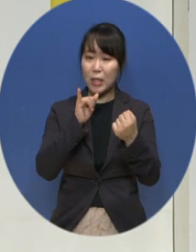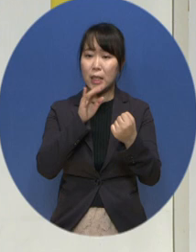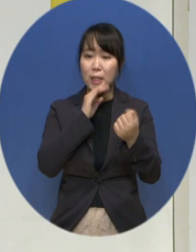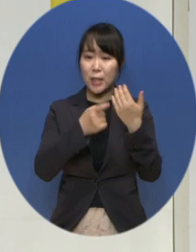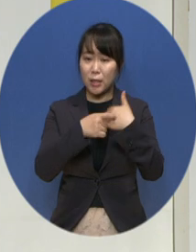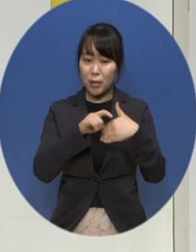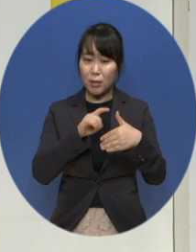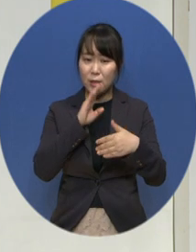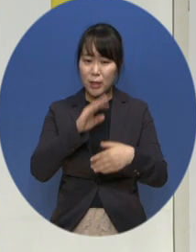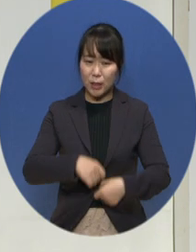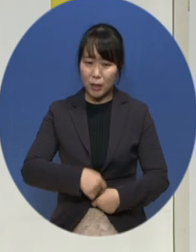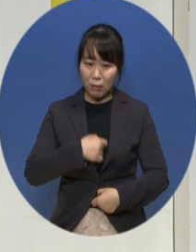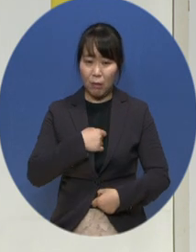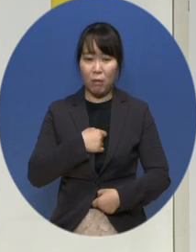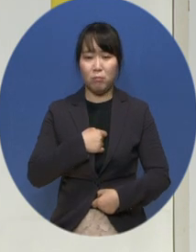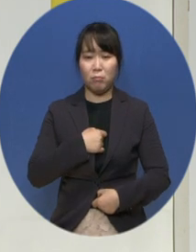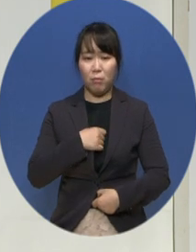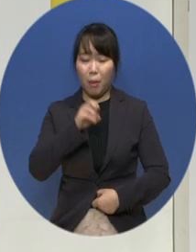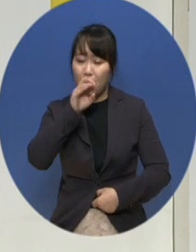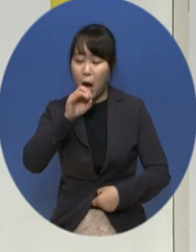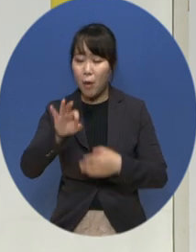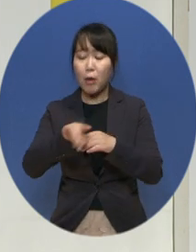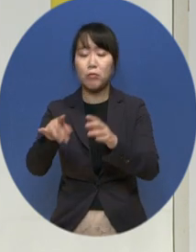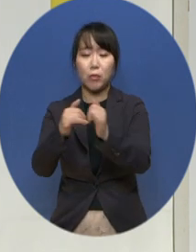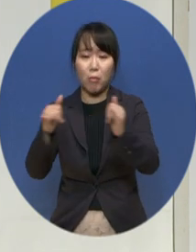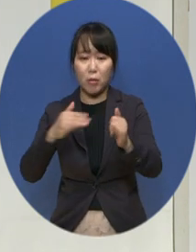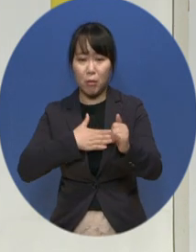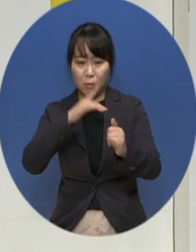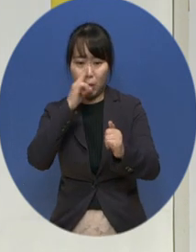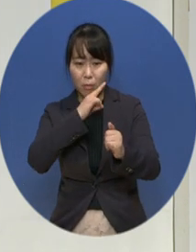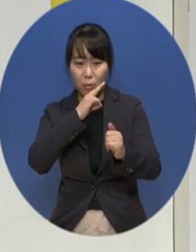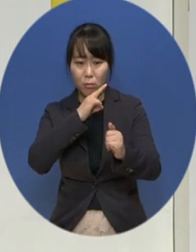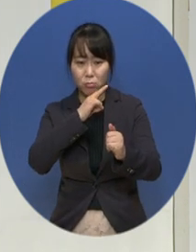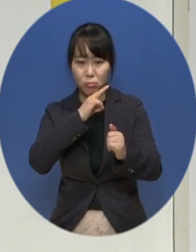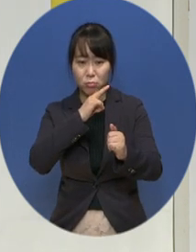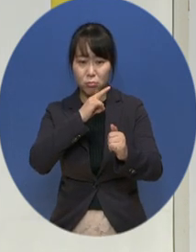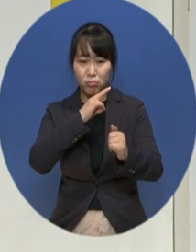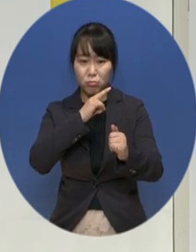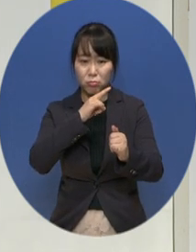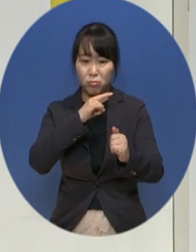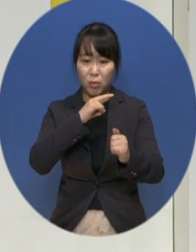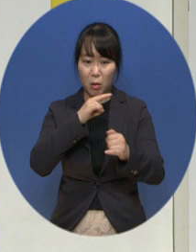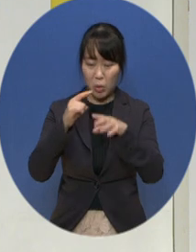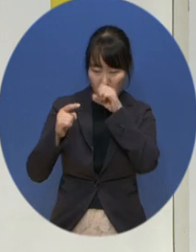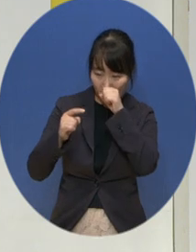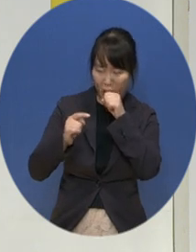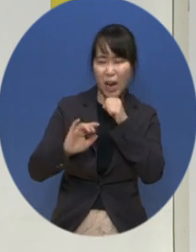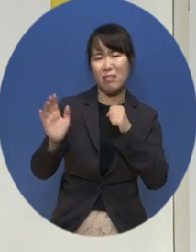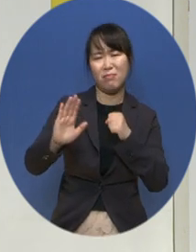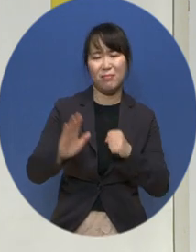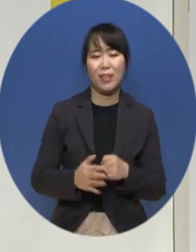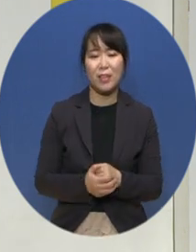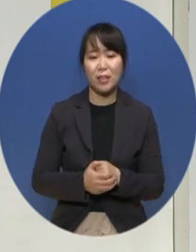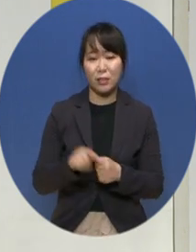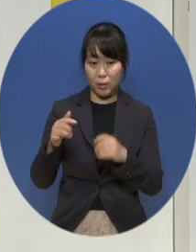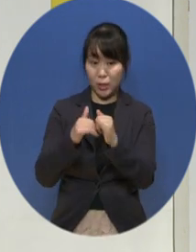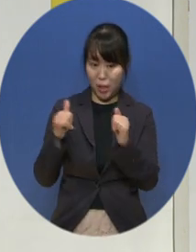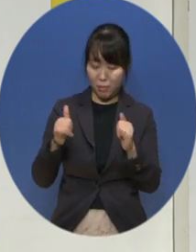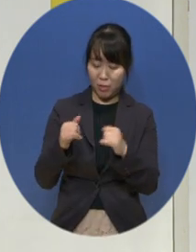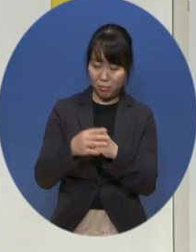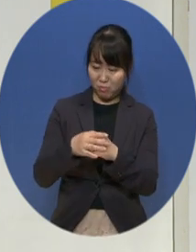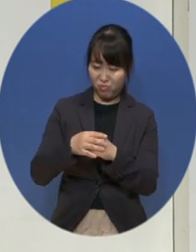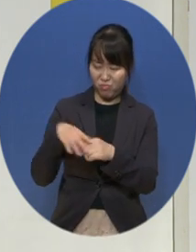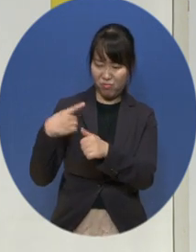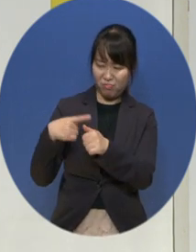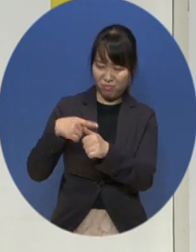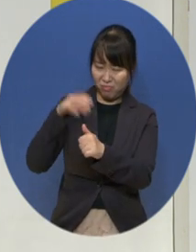인데 상대방이 지금 나 빨리 일을 하면 좋아할 사람은 누구도 없습니다 그렇죠 예 상대한테 순돌이 해서